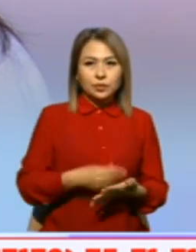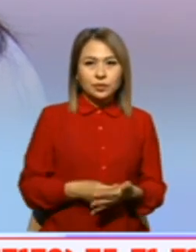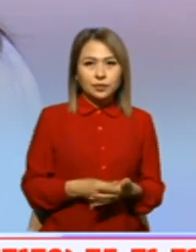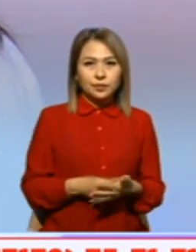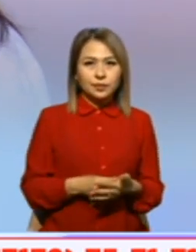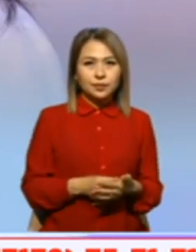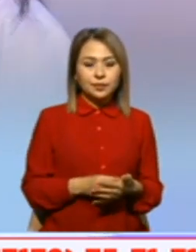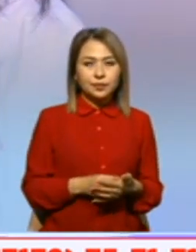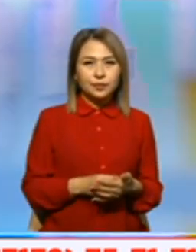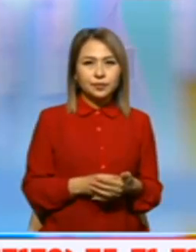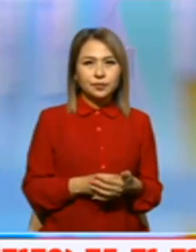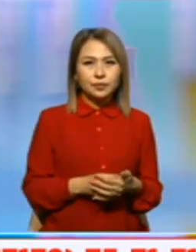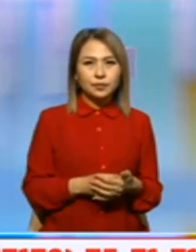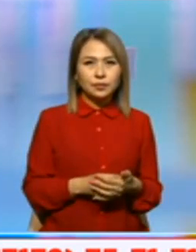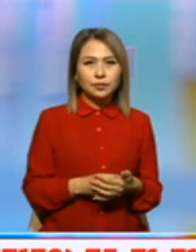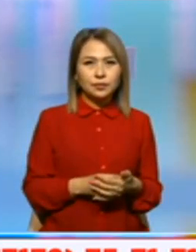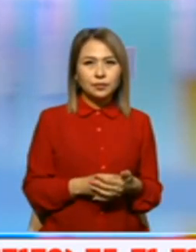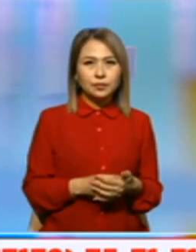өзіне деген жаңағы